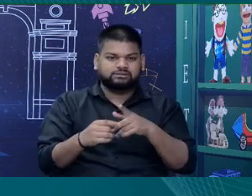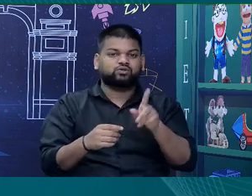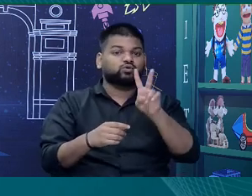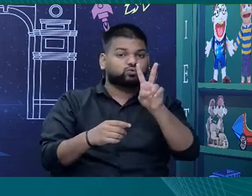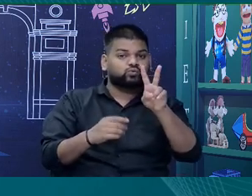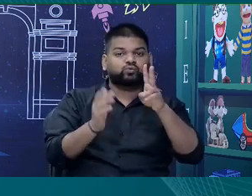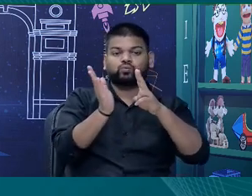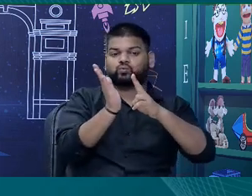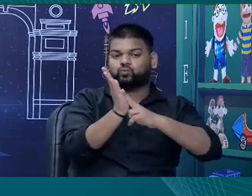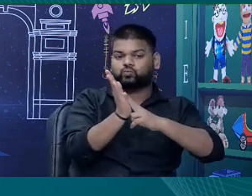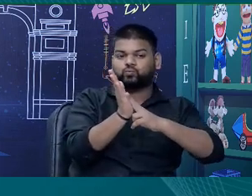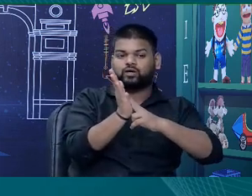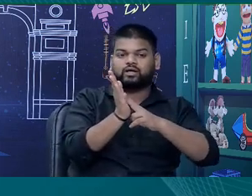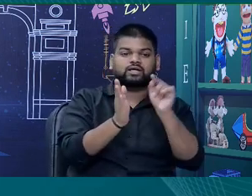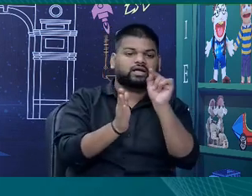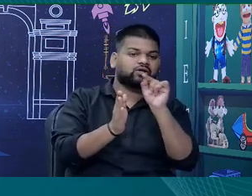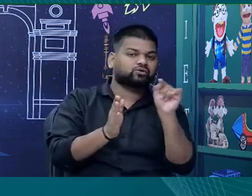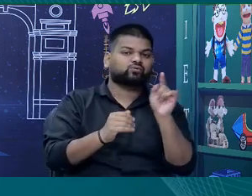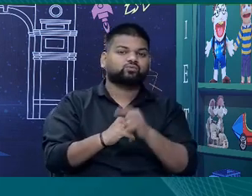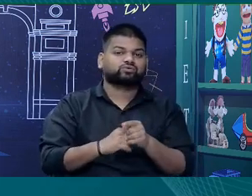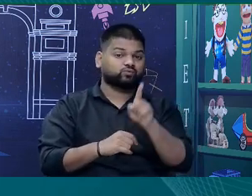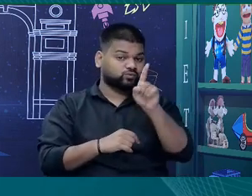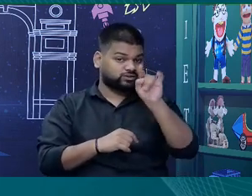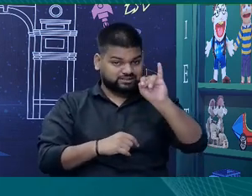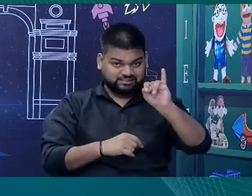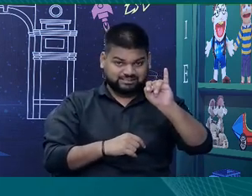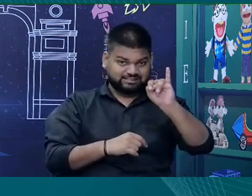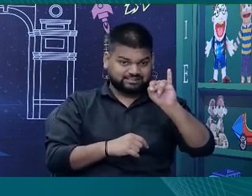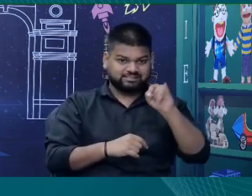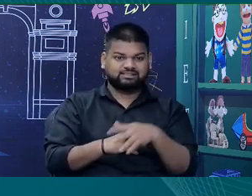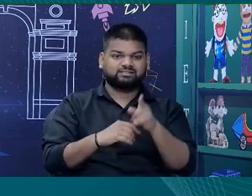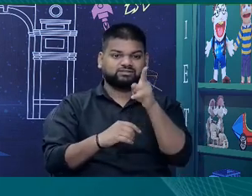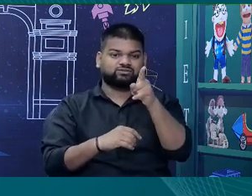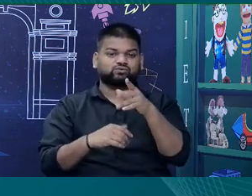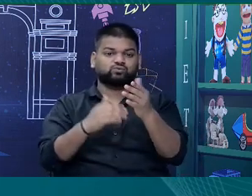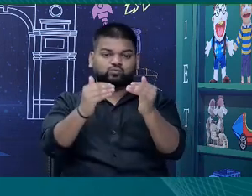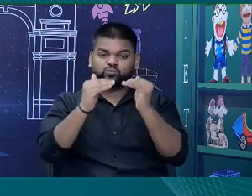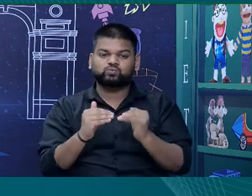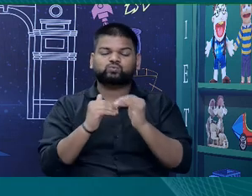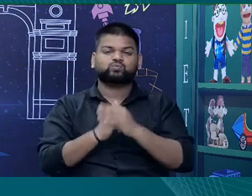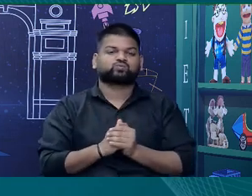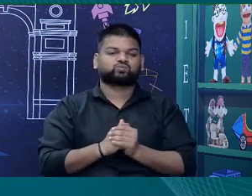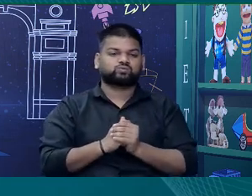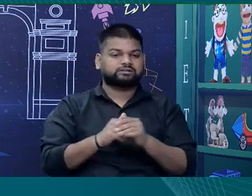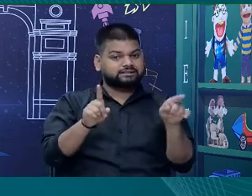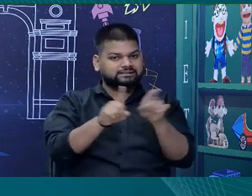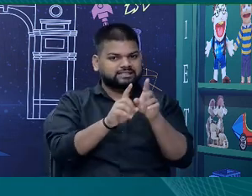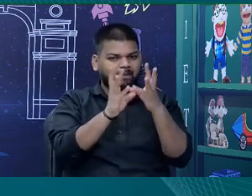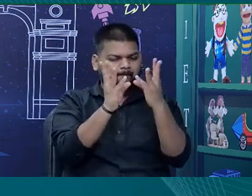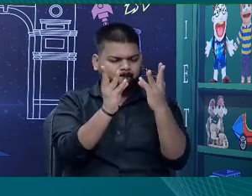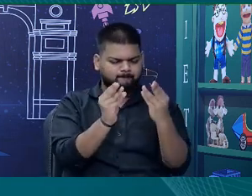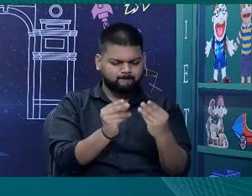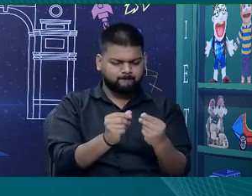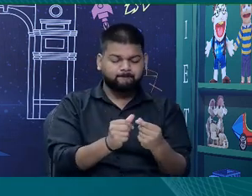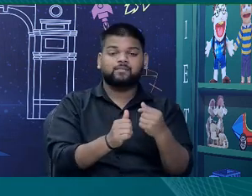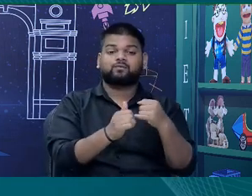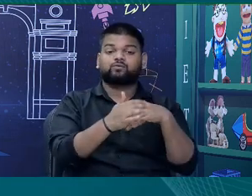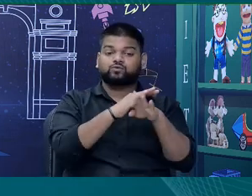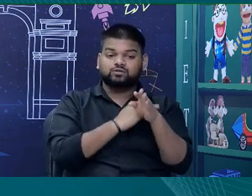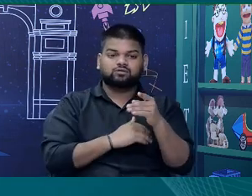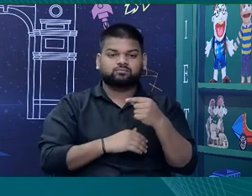अलजेब्राइक इक्वेशन को सॉल्व करके मैंने आपका आंसर पता लगाया था की जो अननोन एन था वो आपका थ्री था